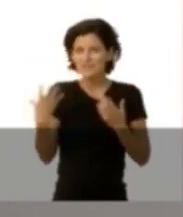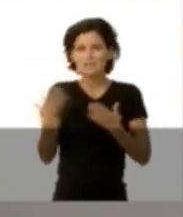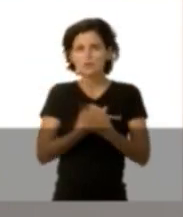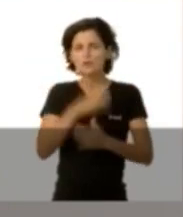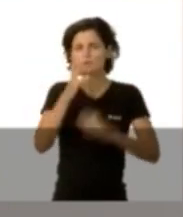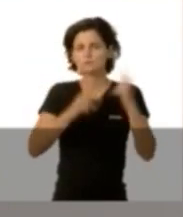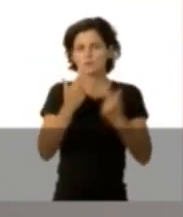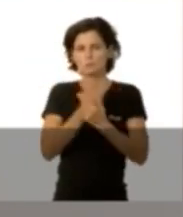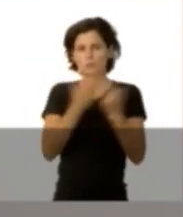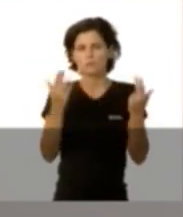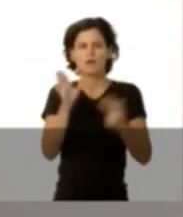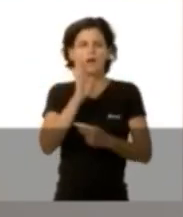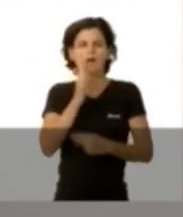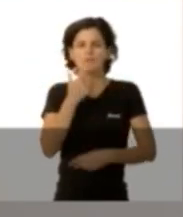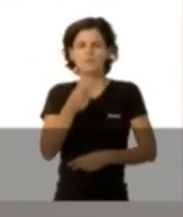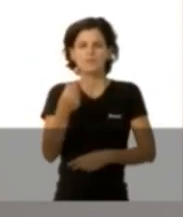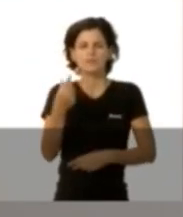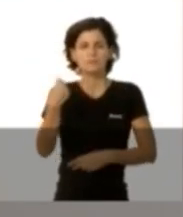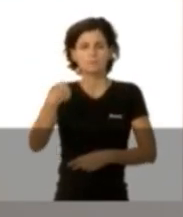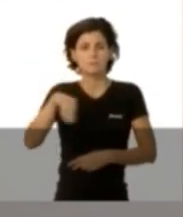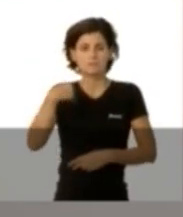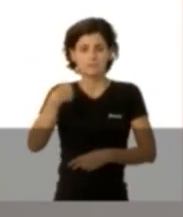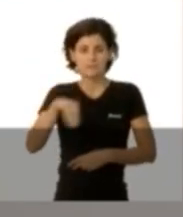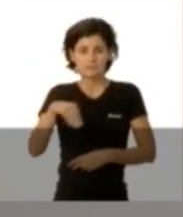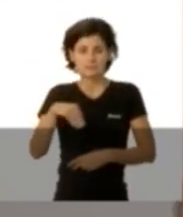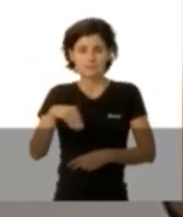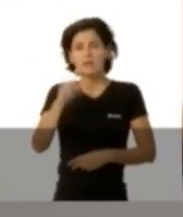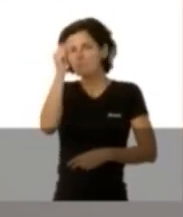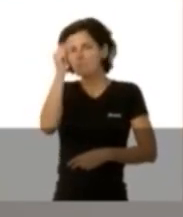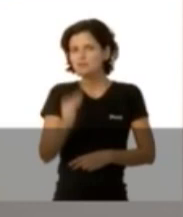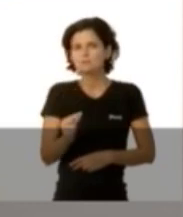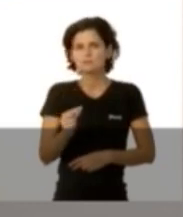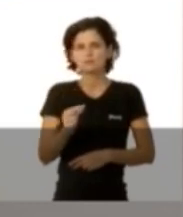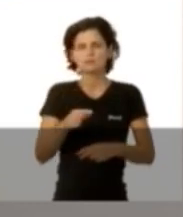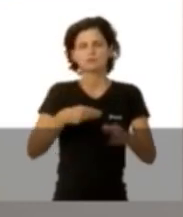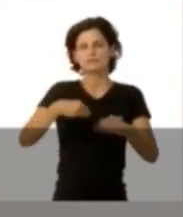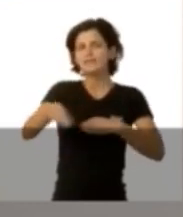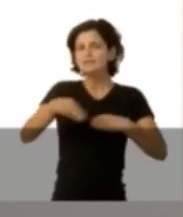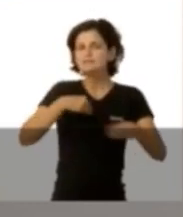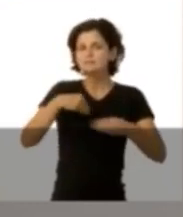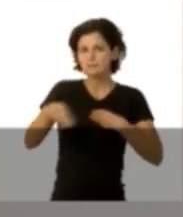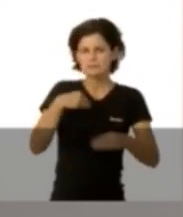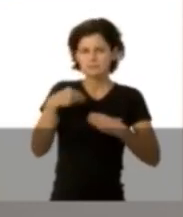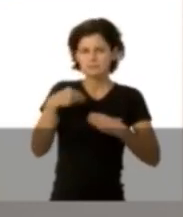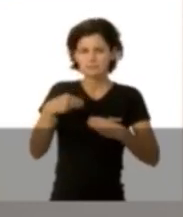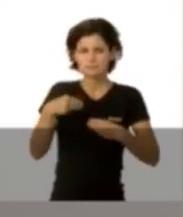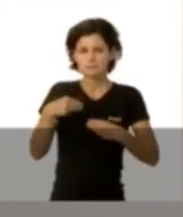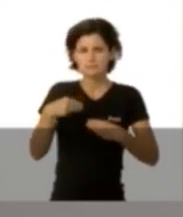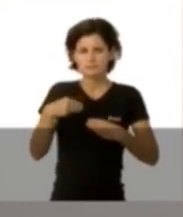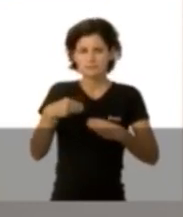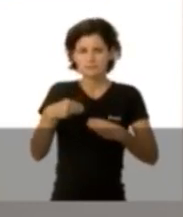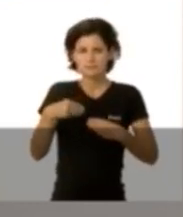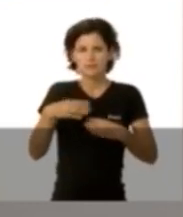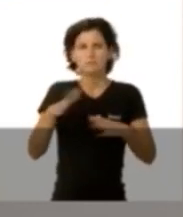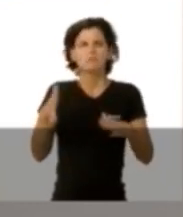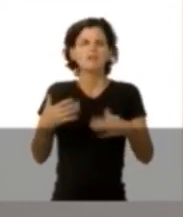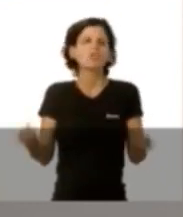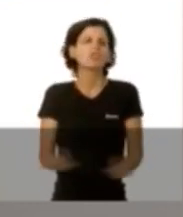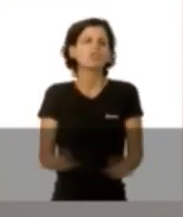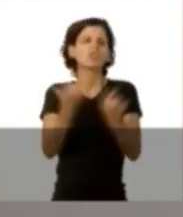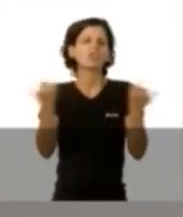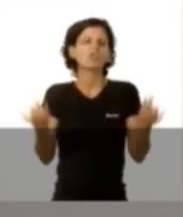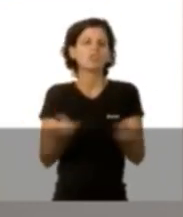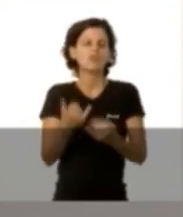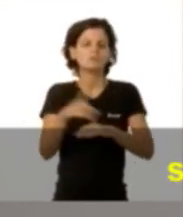com deia el president, poder fer pressupostos expansius, però no expansius per allò que és superfluo